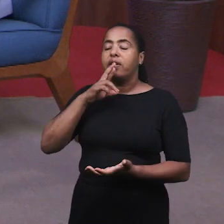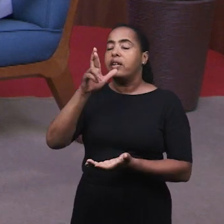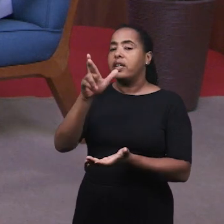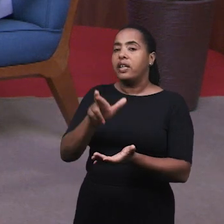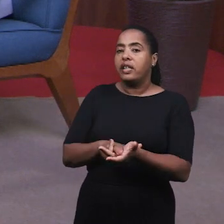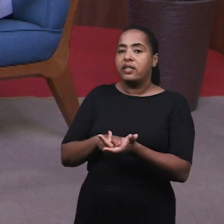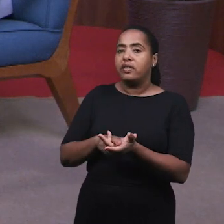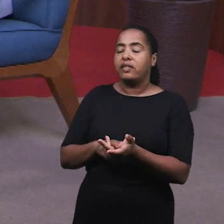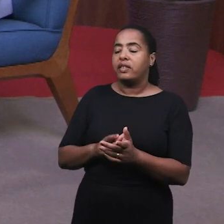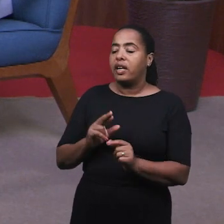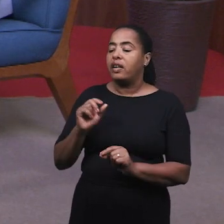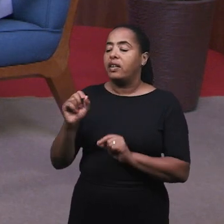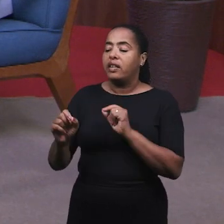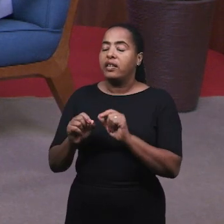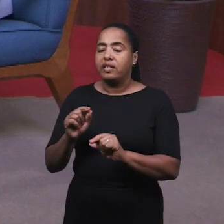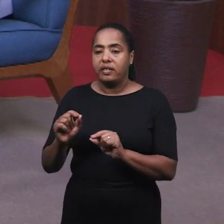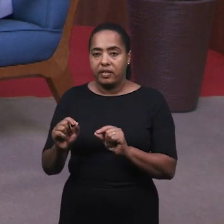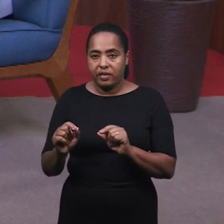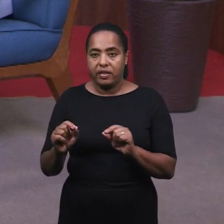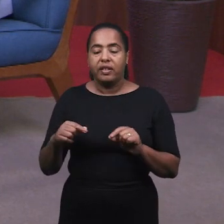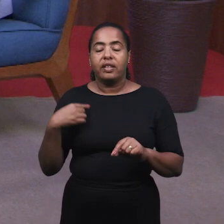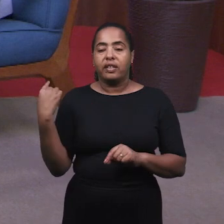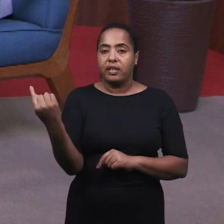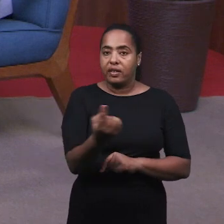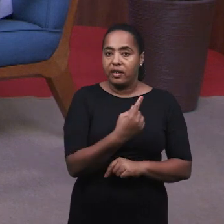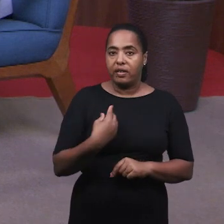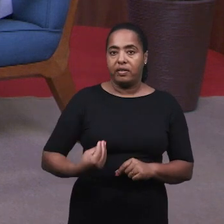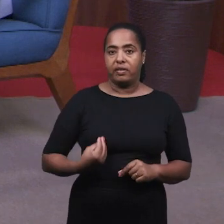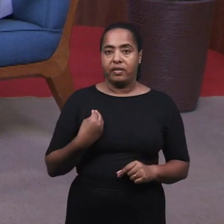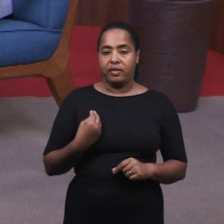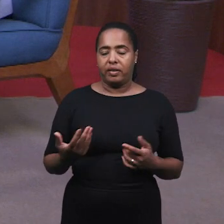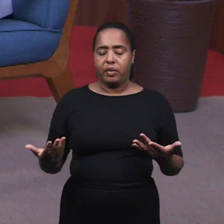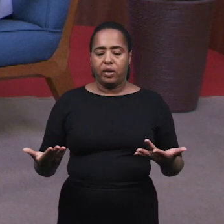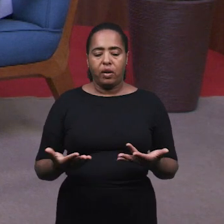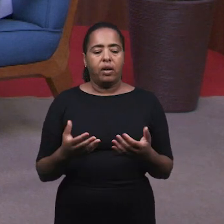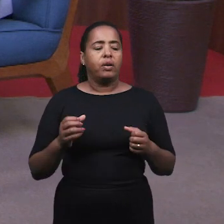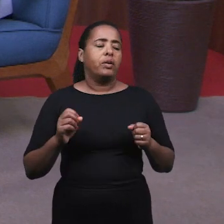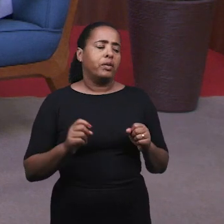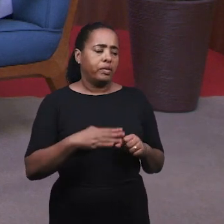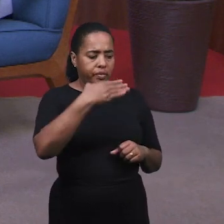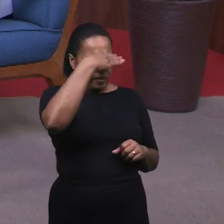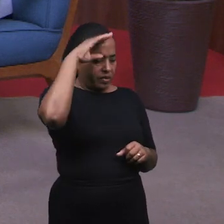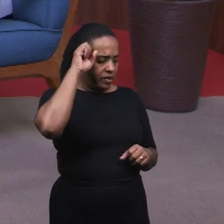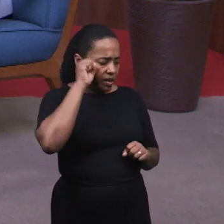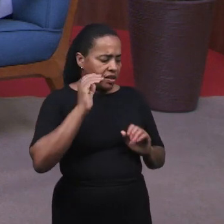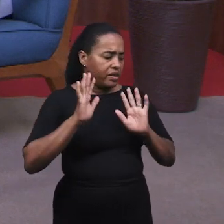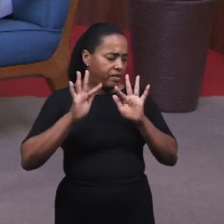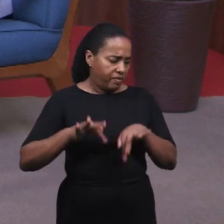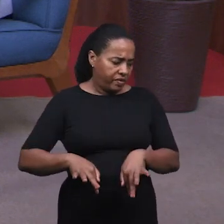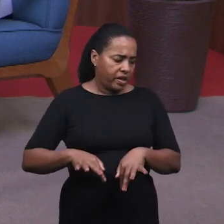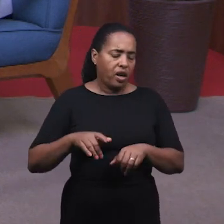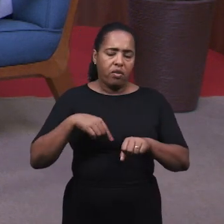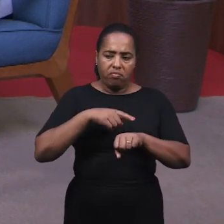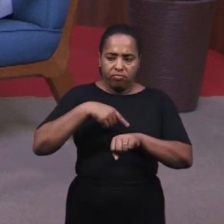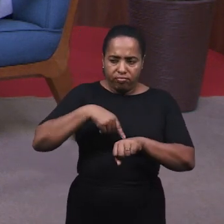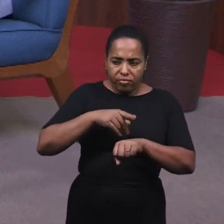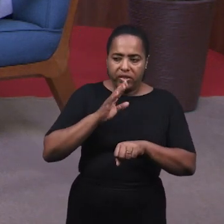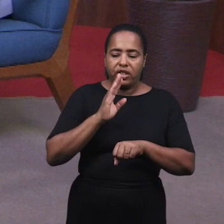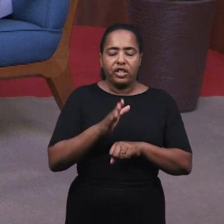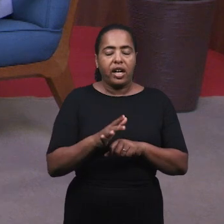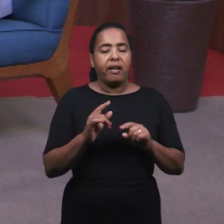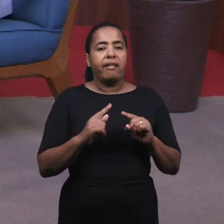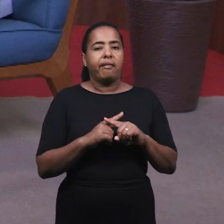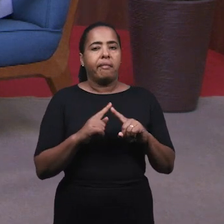vit maintenant. Très bien, Sergio. Nous avons à la fin, notre temps est déjà dépassé, mais nous avons parlé